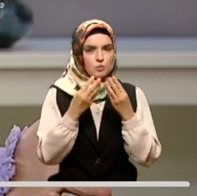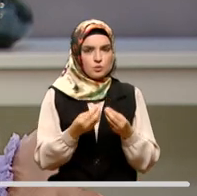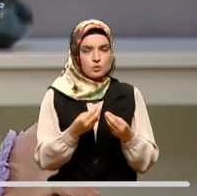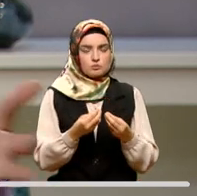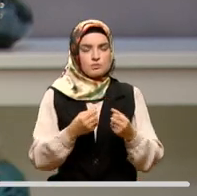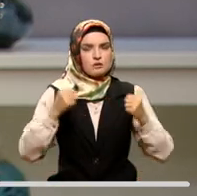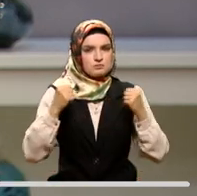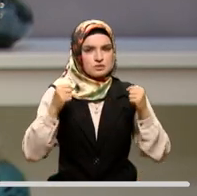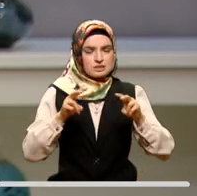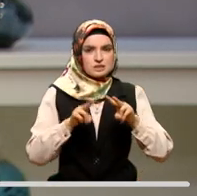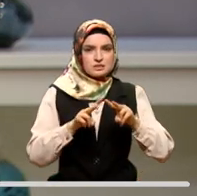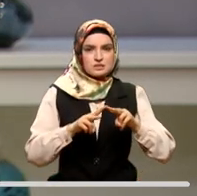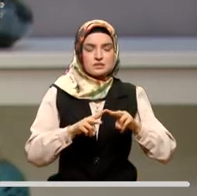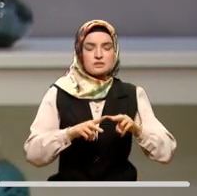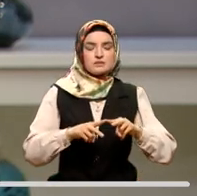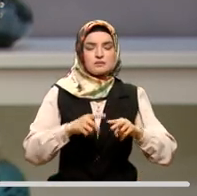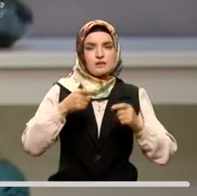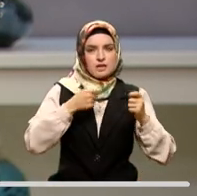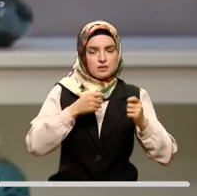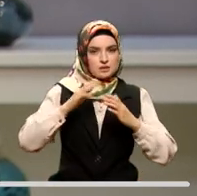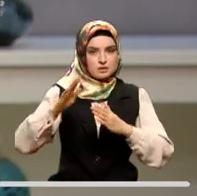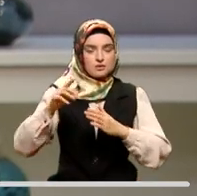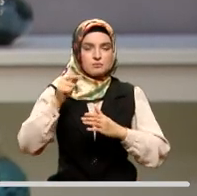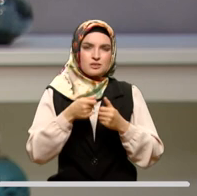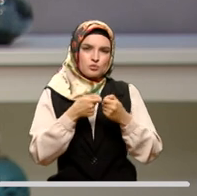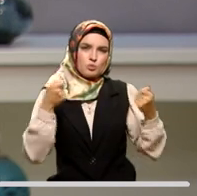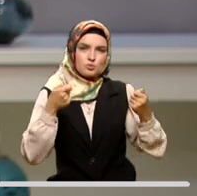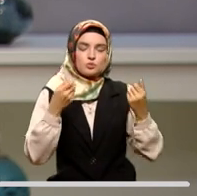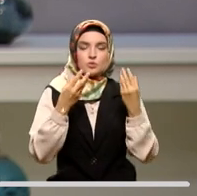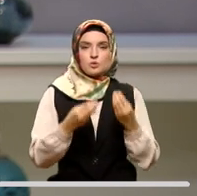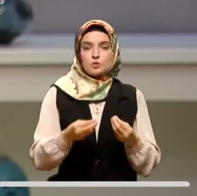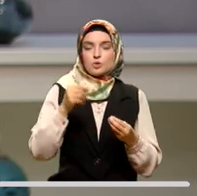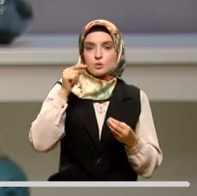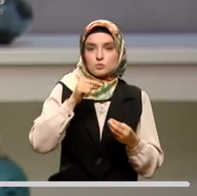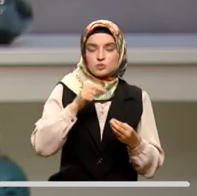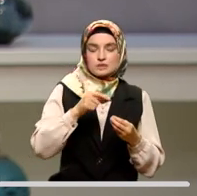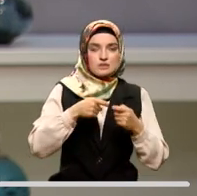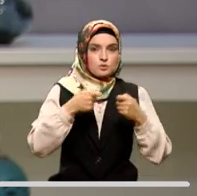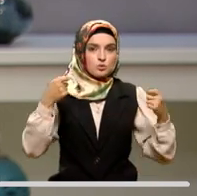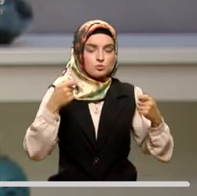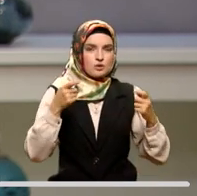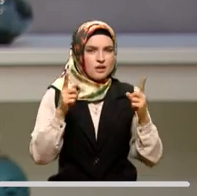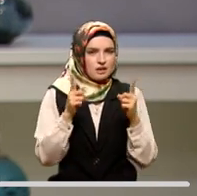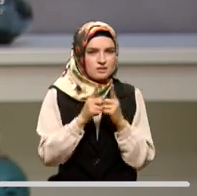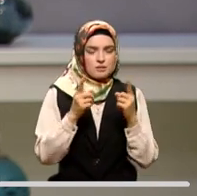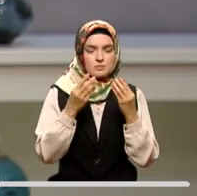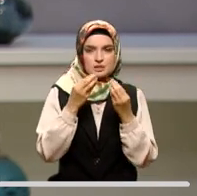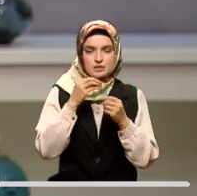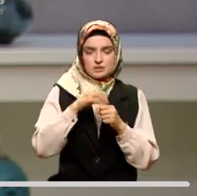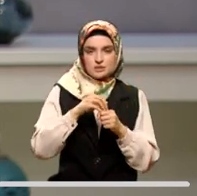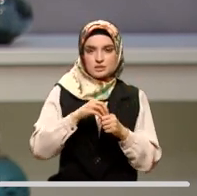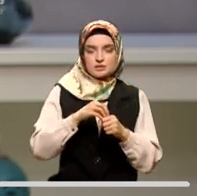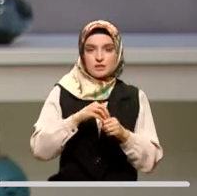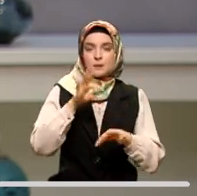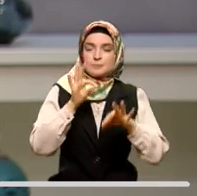eğitime devam ettiğimiz için biraz böyle bir kopukluk olmuyor değil. Buradaki kopukluğu azaltmak adına